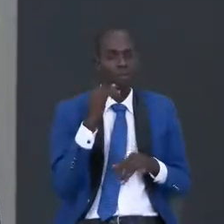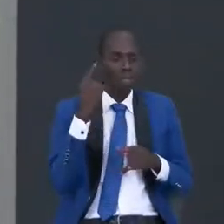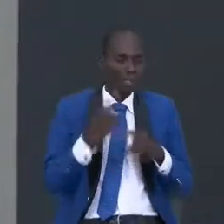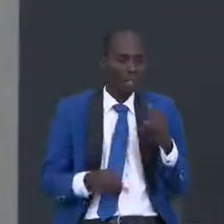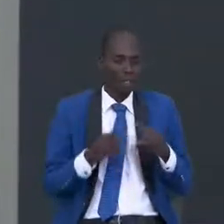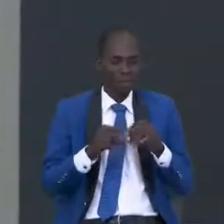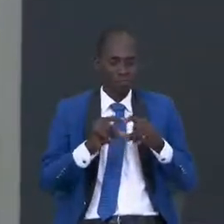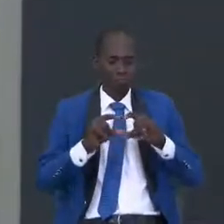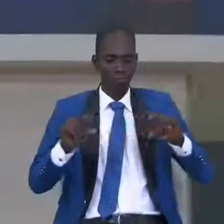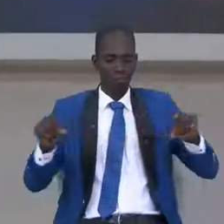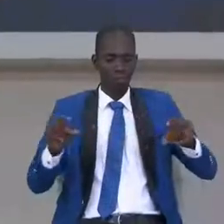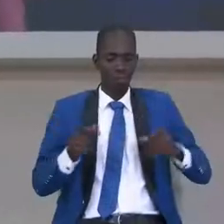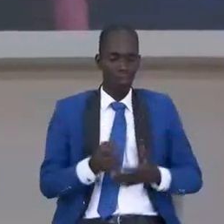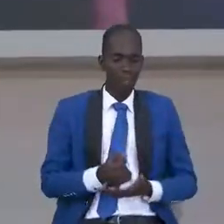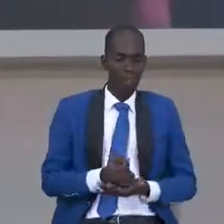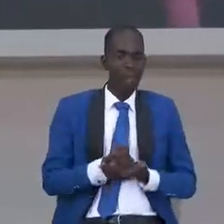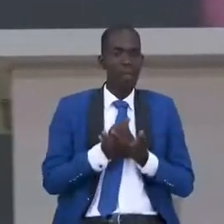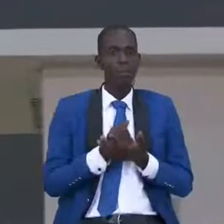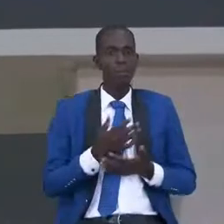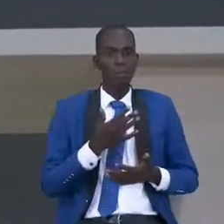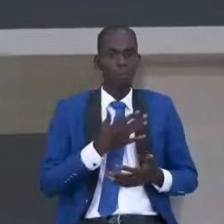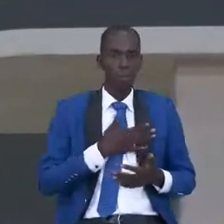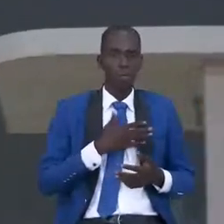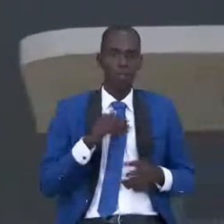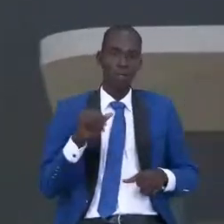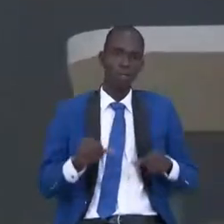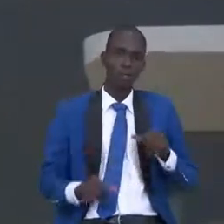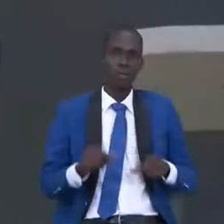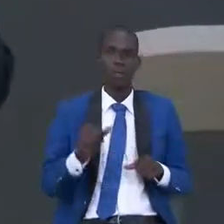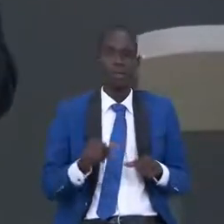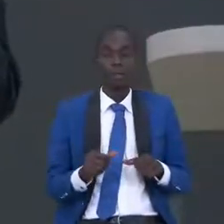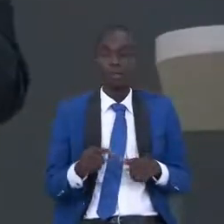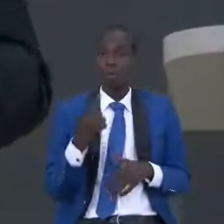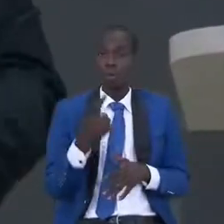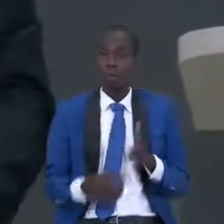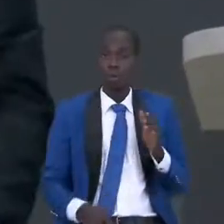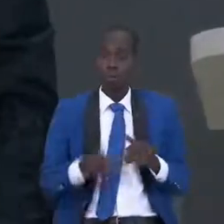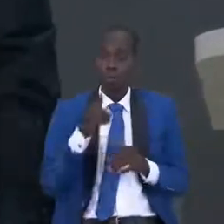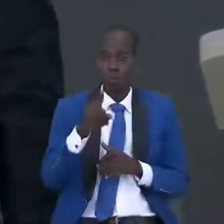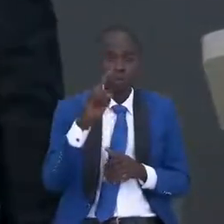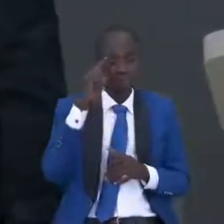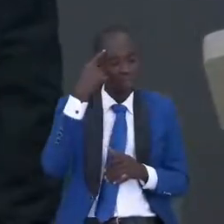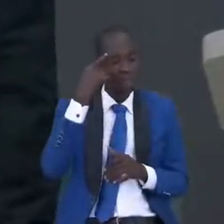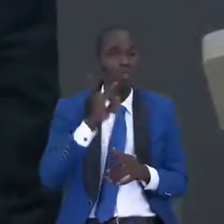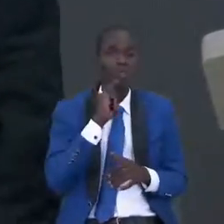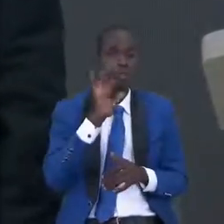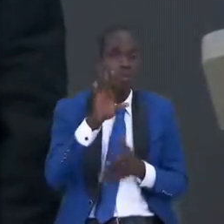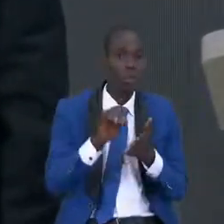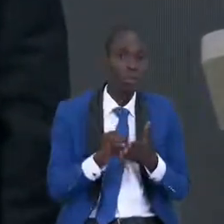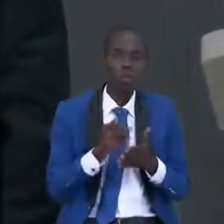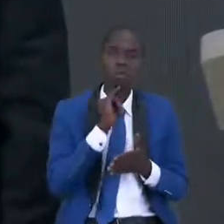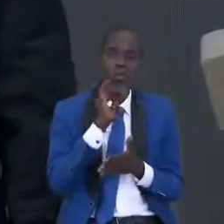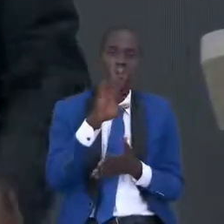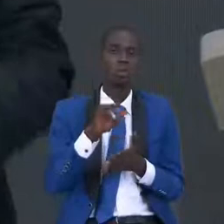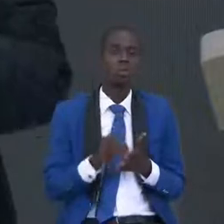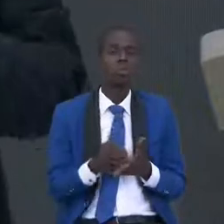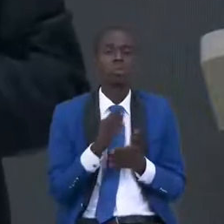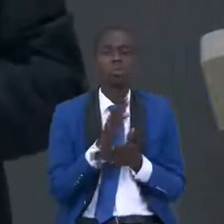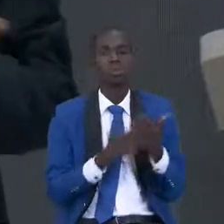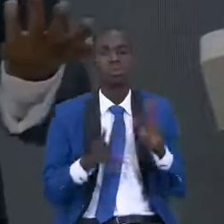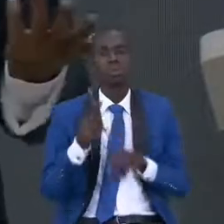de mon incrédulité. Ce que tu proclames être à toi, c'est à toi. Certaines personnes